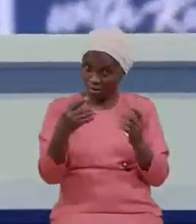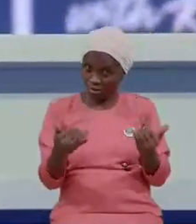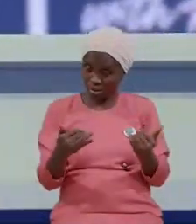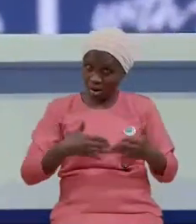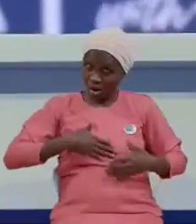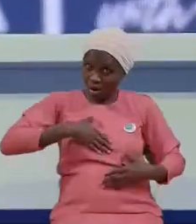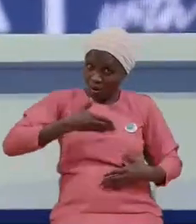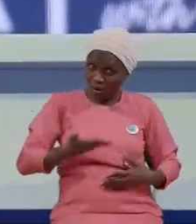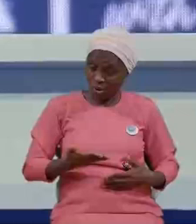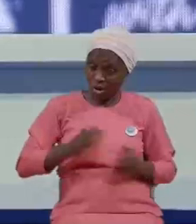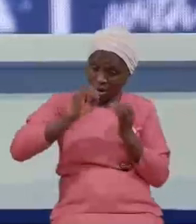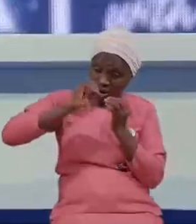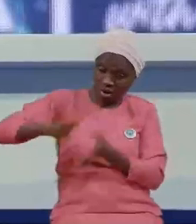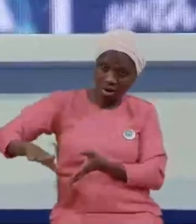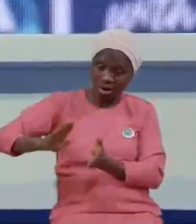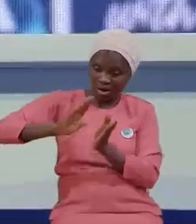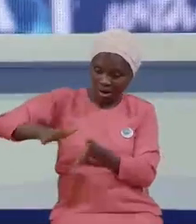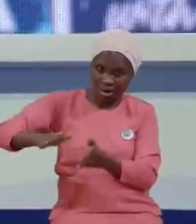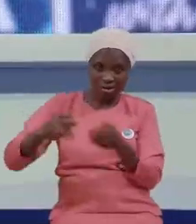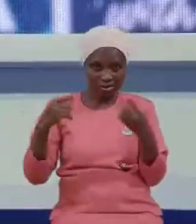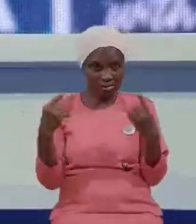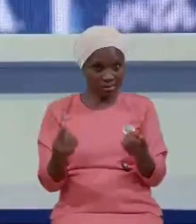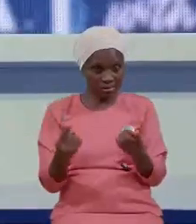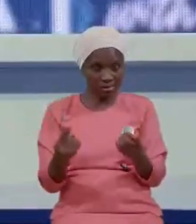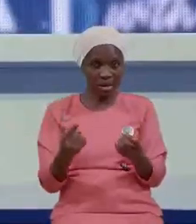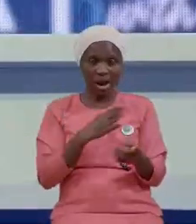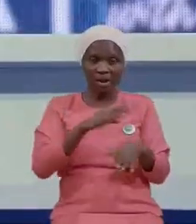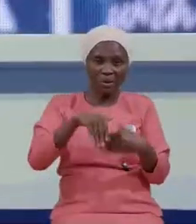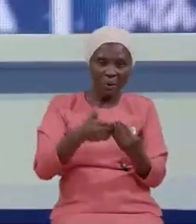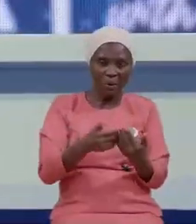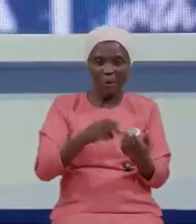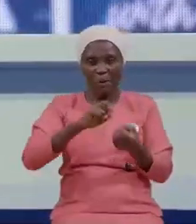Prêt à te détourner de toutes ces cruautés, de ces violences de ta vie?